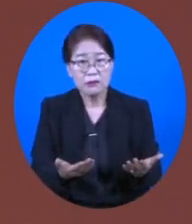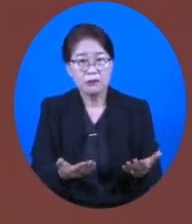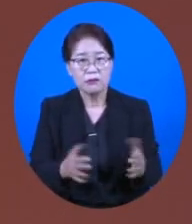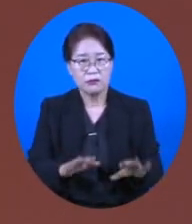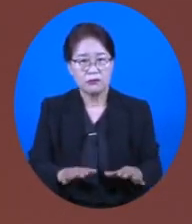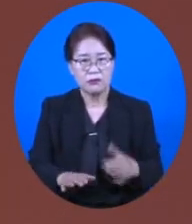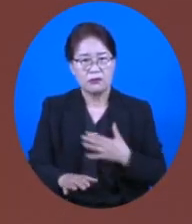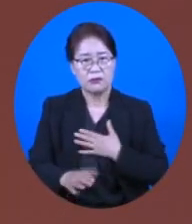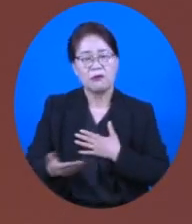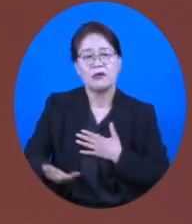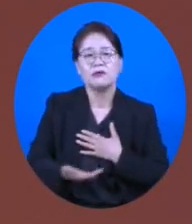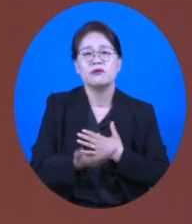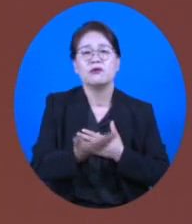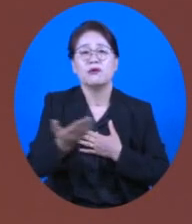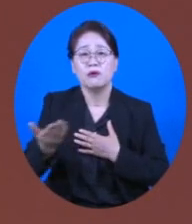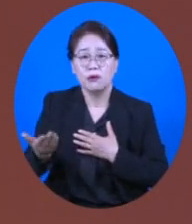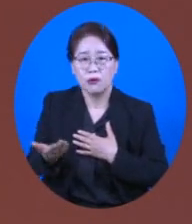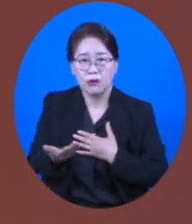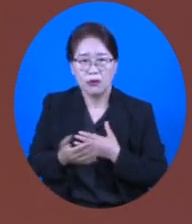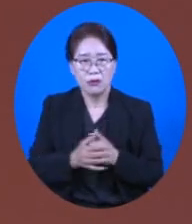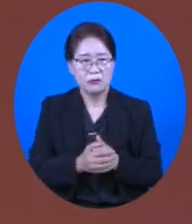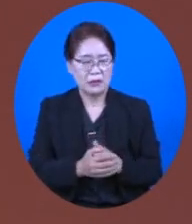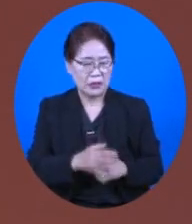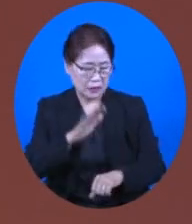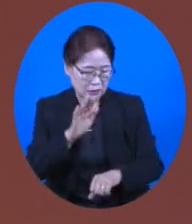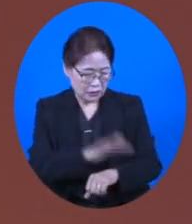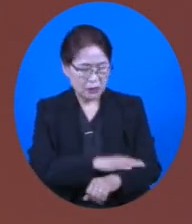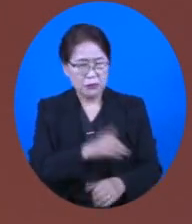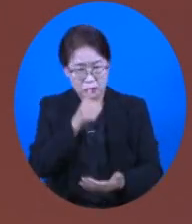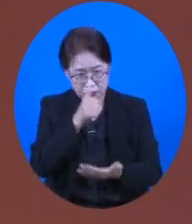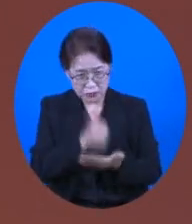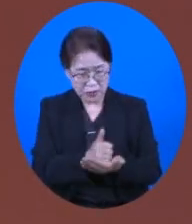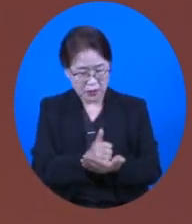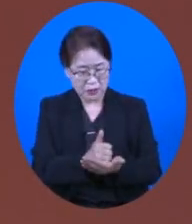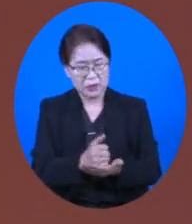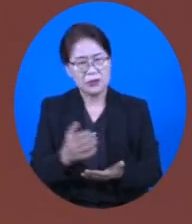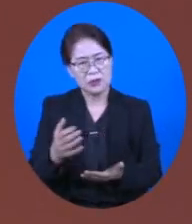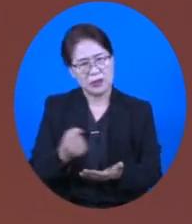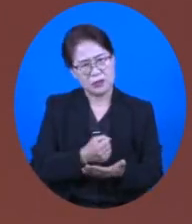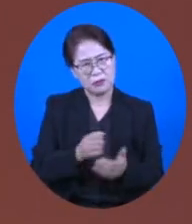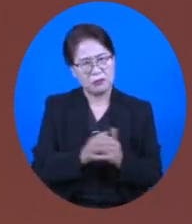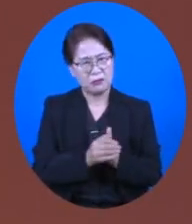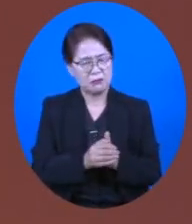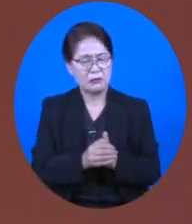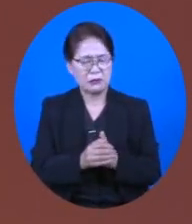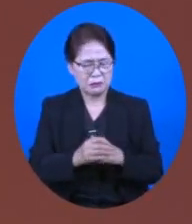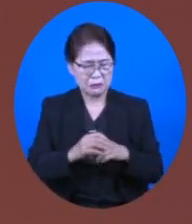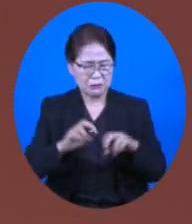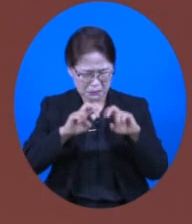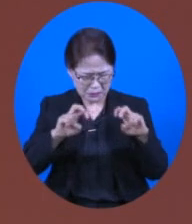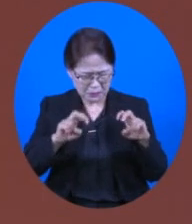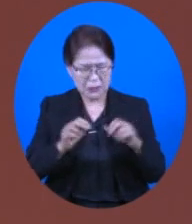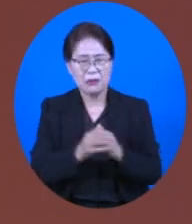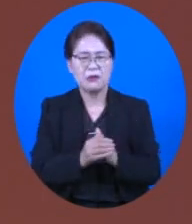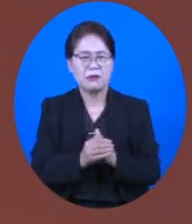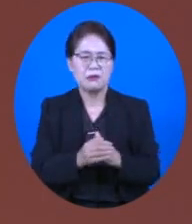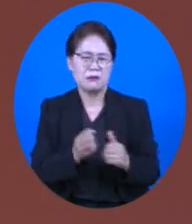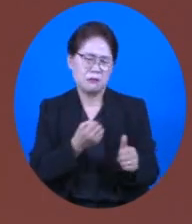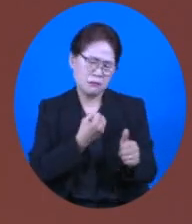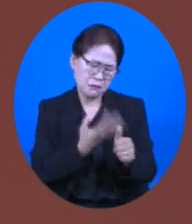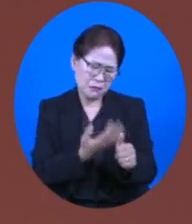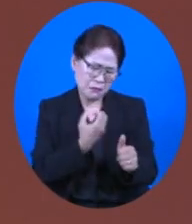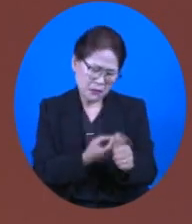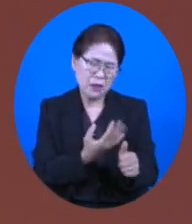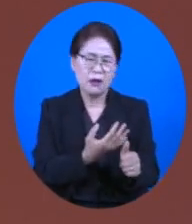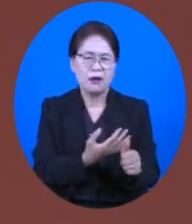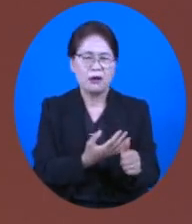저와 여러분의 그 허물을 가지고 죄를 가지고 들추어내고 까발리면서 끊임없이 고소,